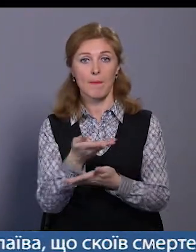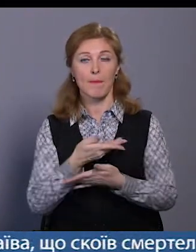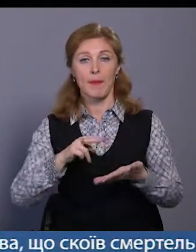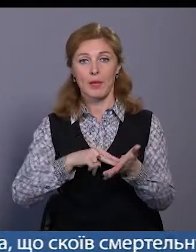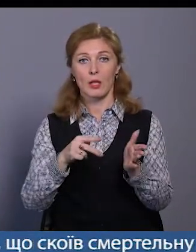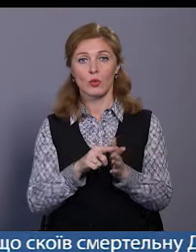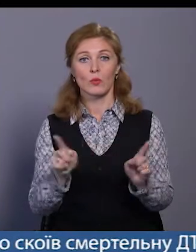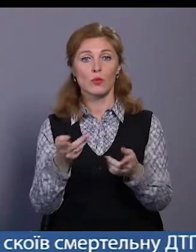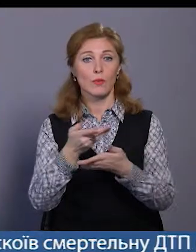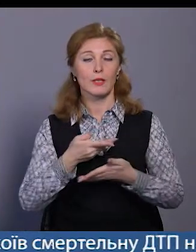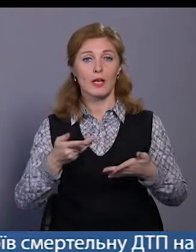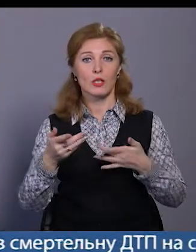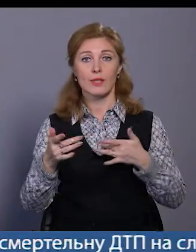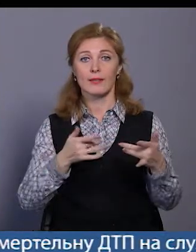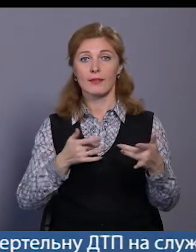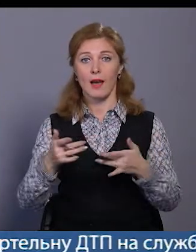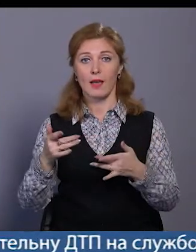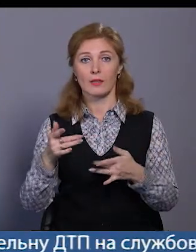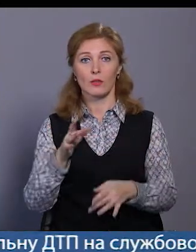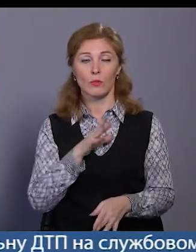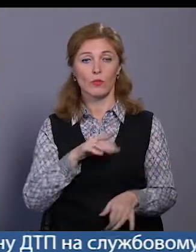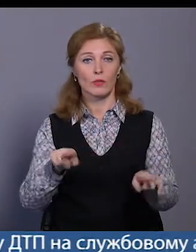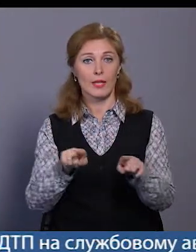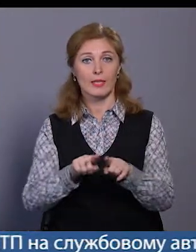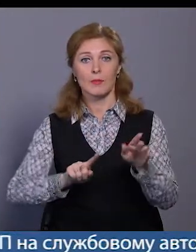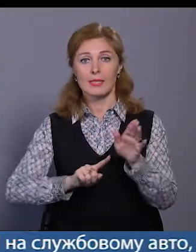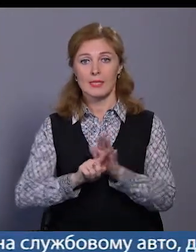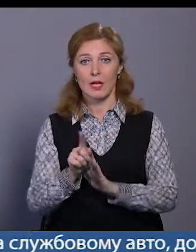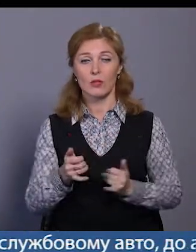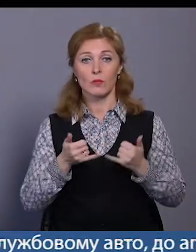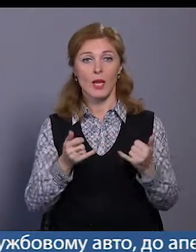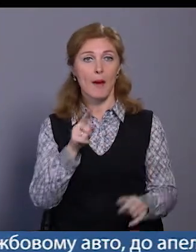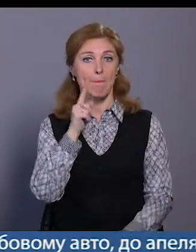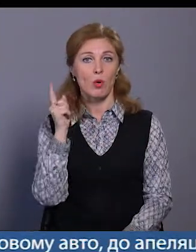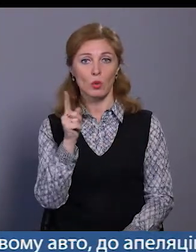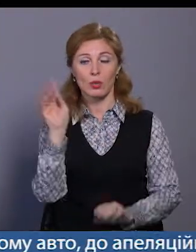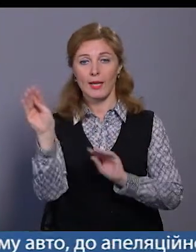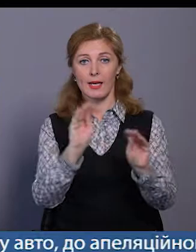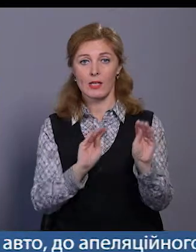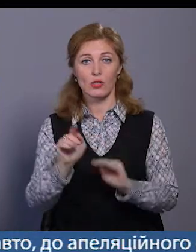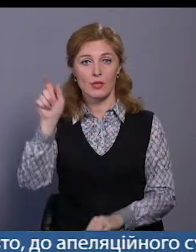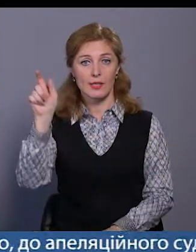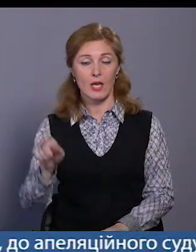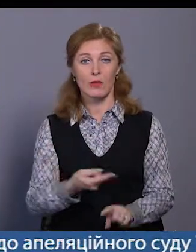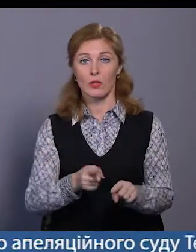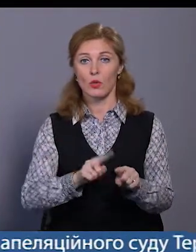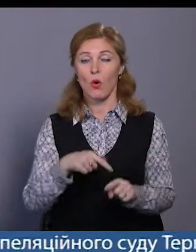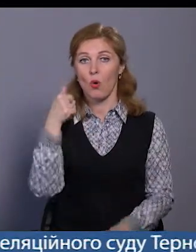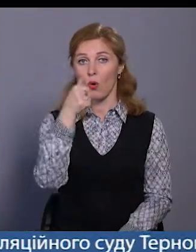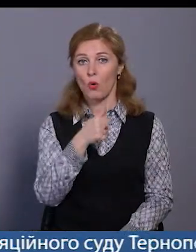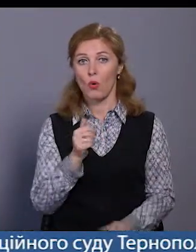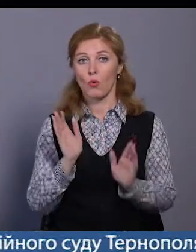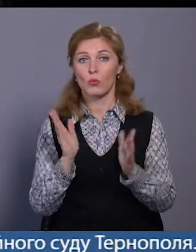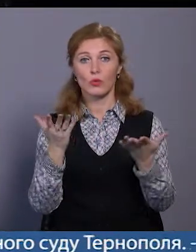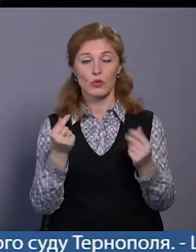наш театр став таким стартовим майданчиком для молодих режисерів. І вже цього року вже буде